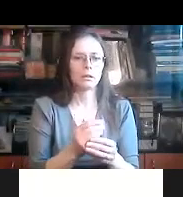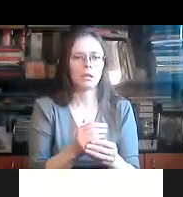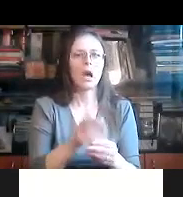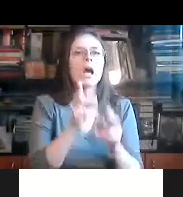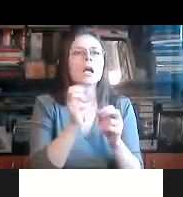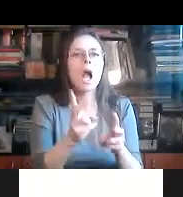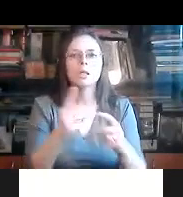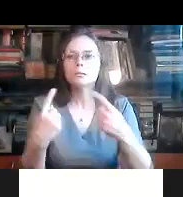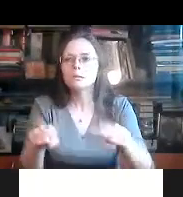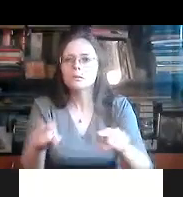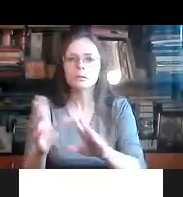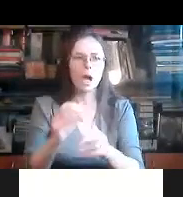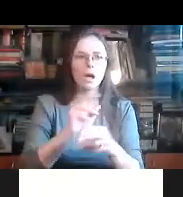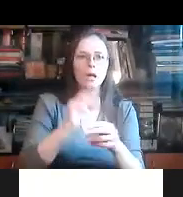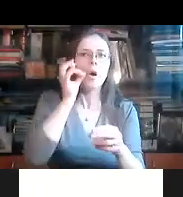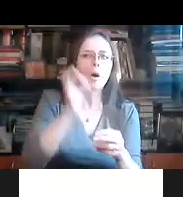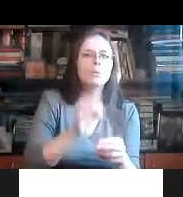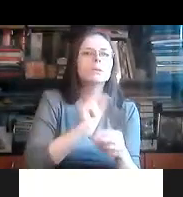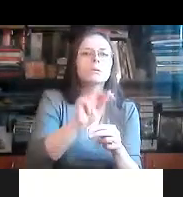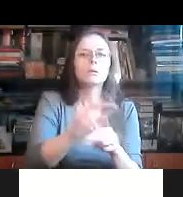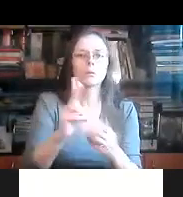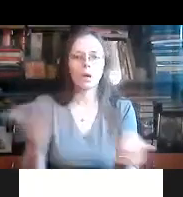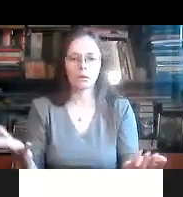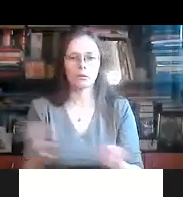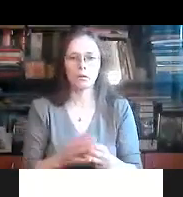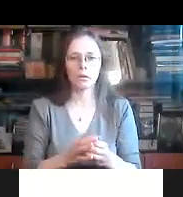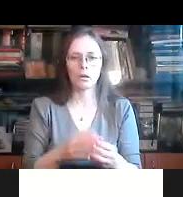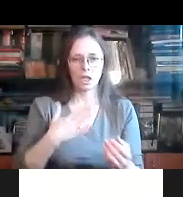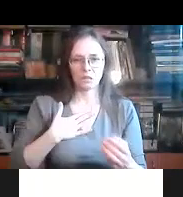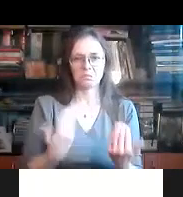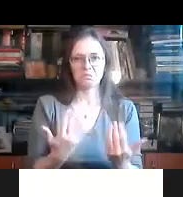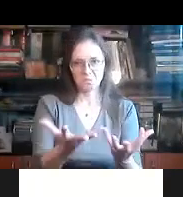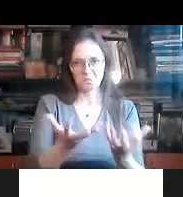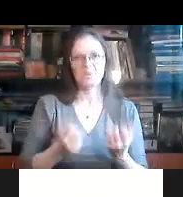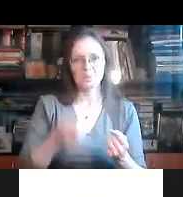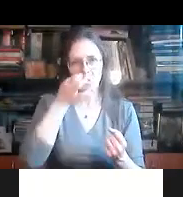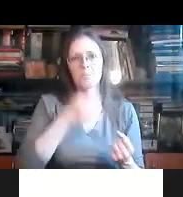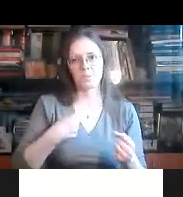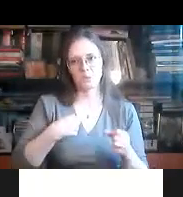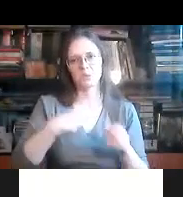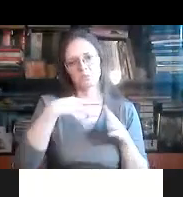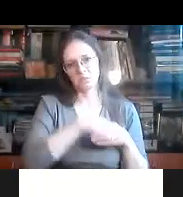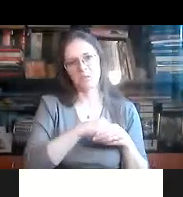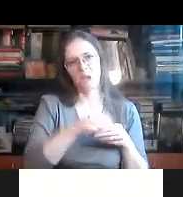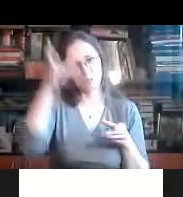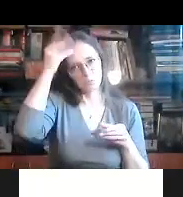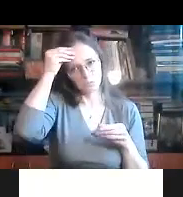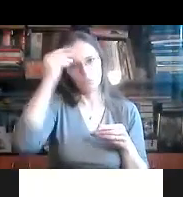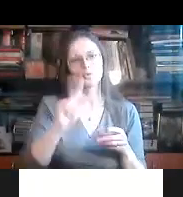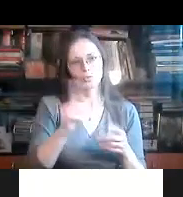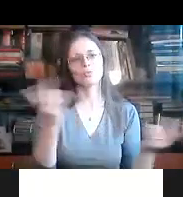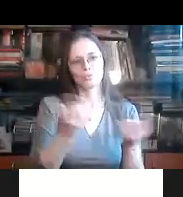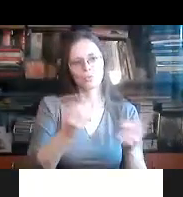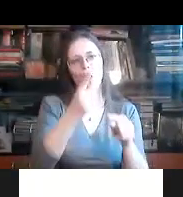Вот это единственный опыт, который вот очень позитивный, который я сам для себя извлек из того, что вы говорите, да, и из того, что